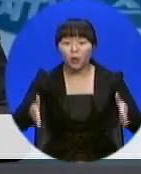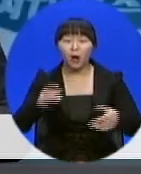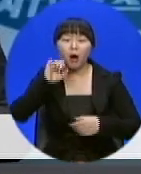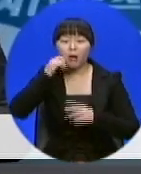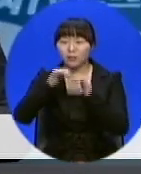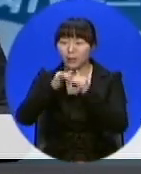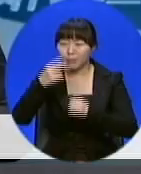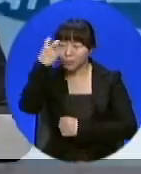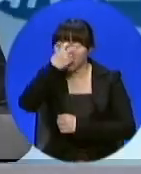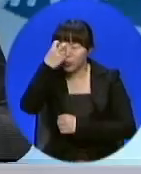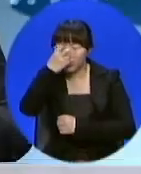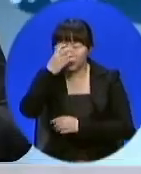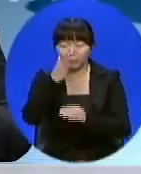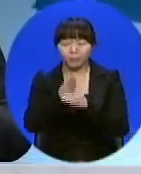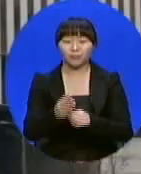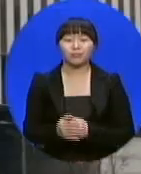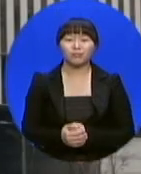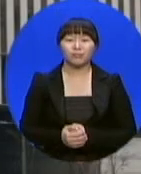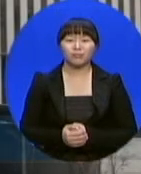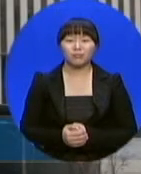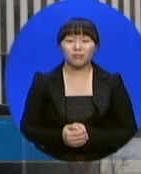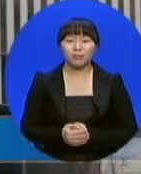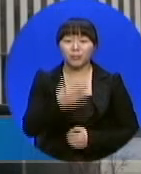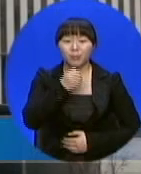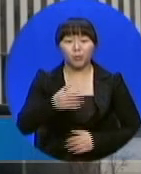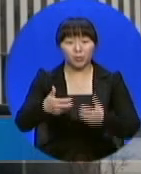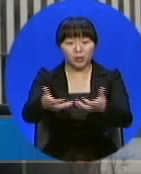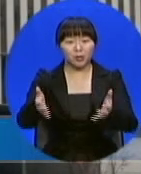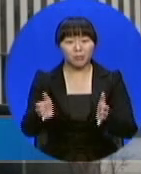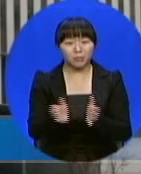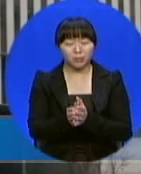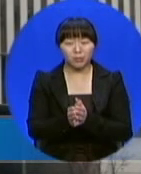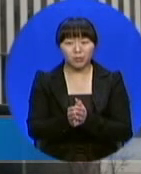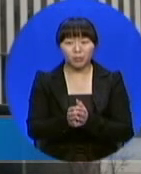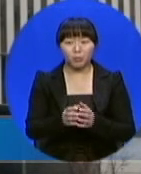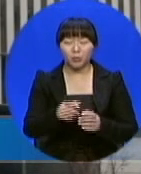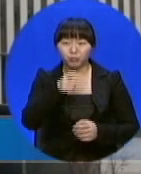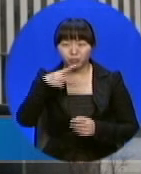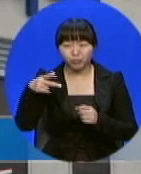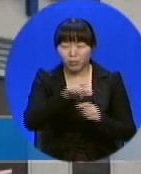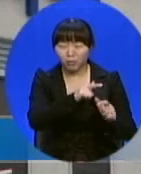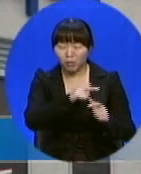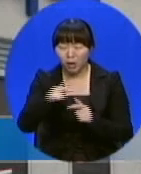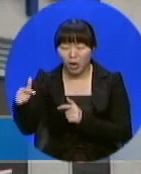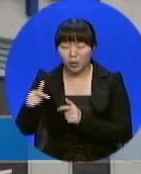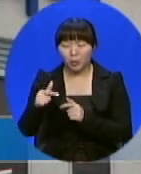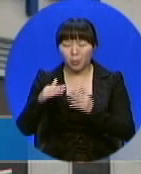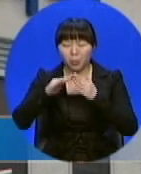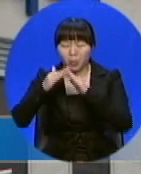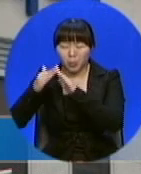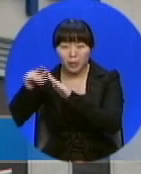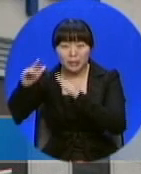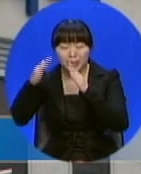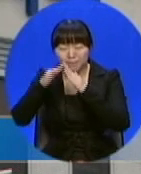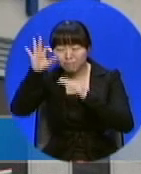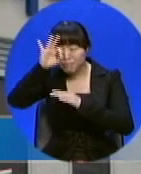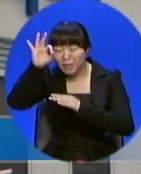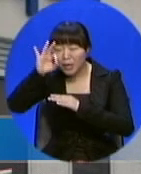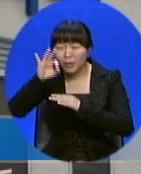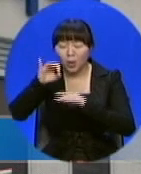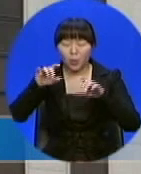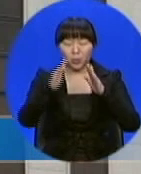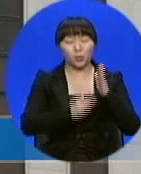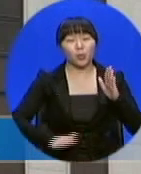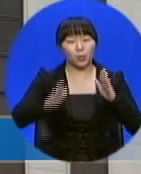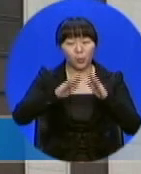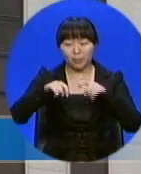일제 조사에 나섰습니다. 보건복지부는 단전 단수가구, 쪽방지역 주민 등을 집중 조사해 공공 또는 민간